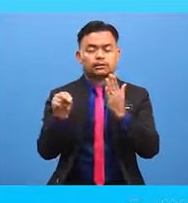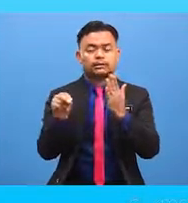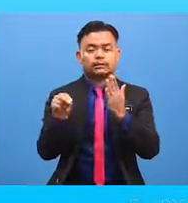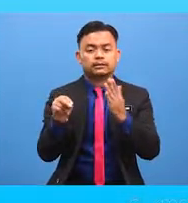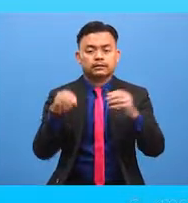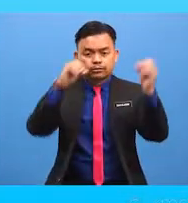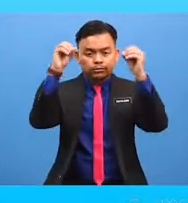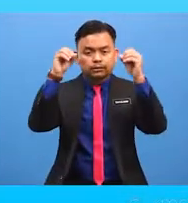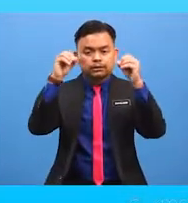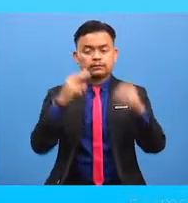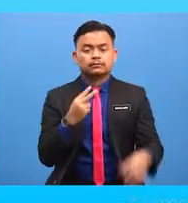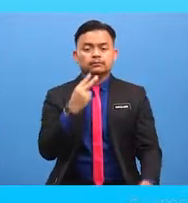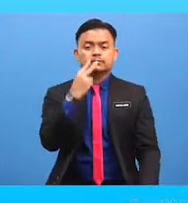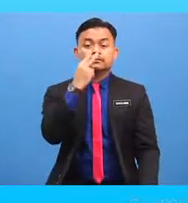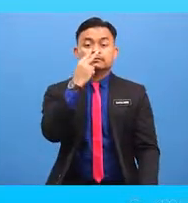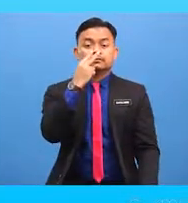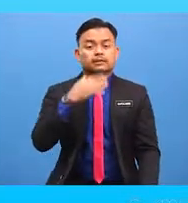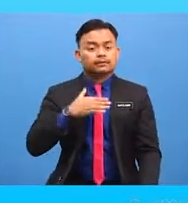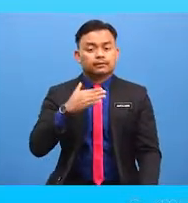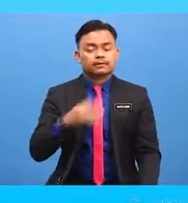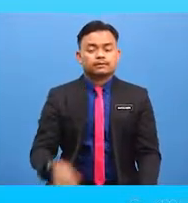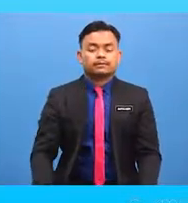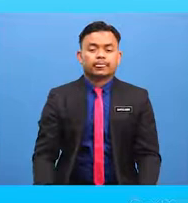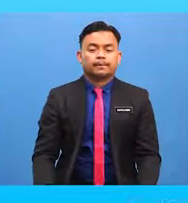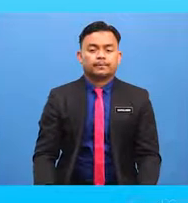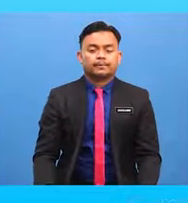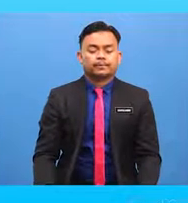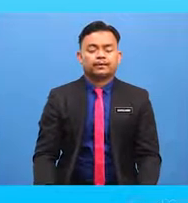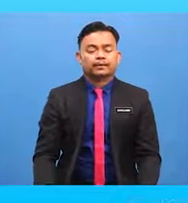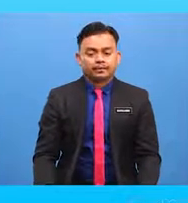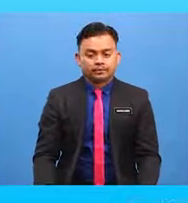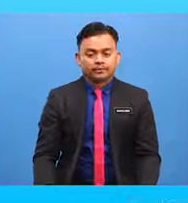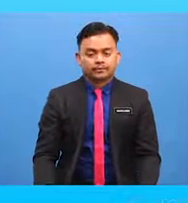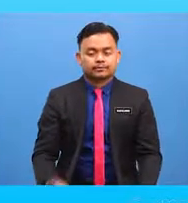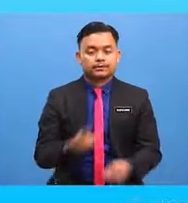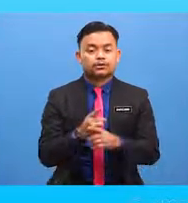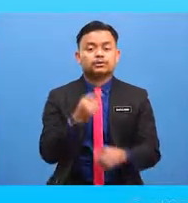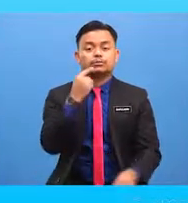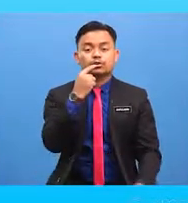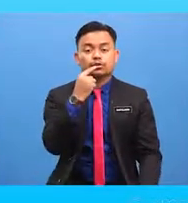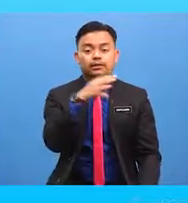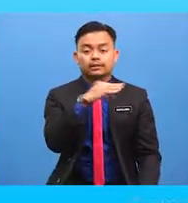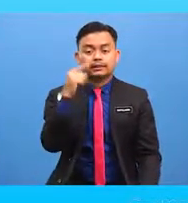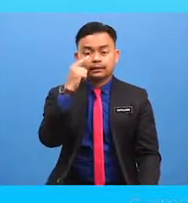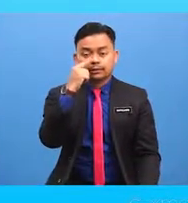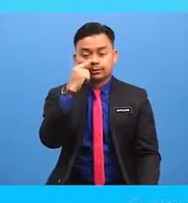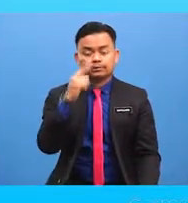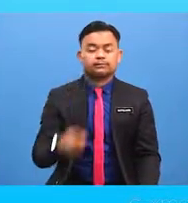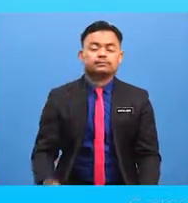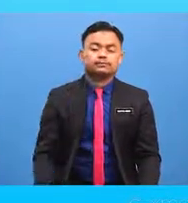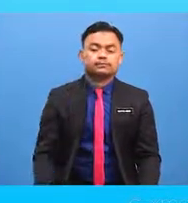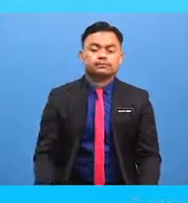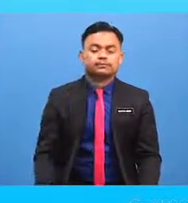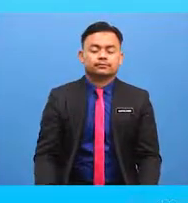hidung merupakan bahagian luar yang pertama dalam sistem pernafasan kita. Melalui rongga hidung